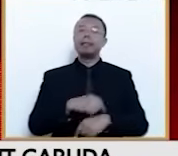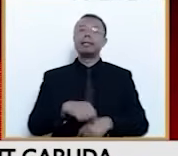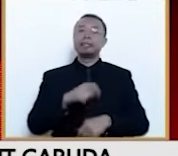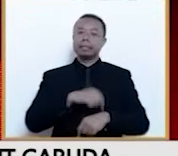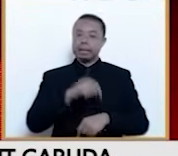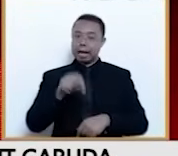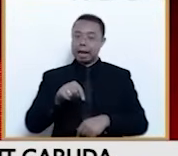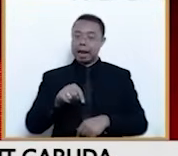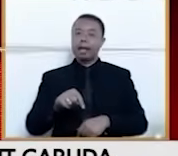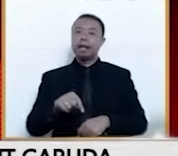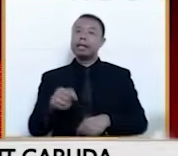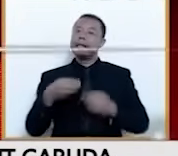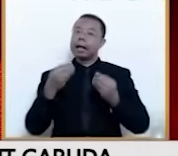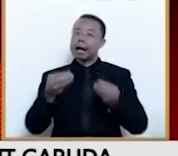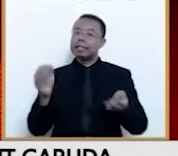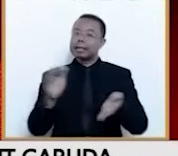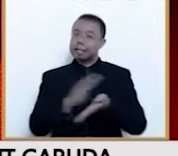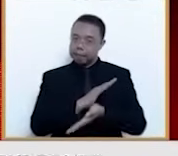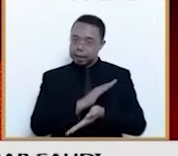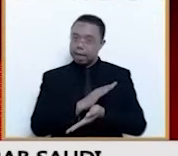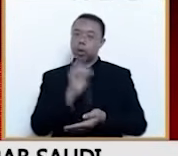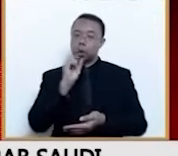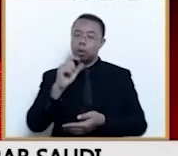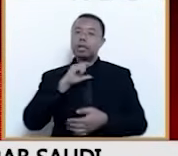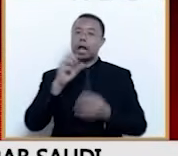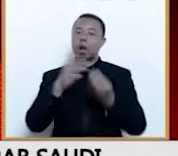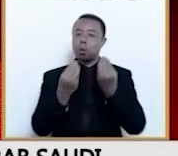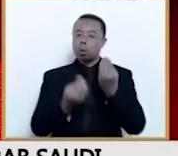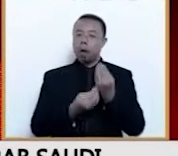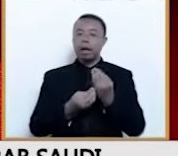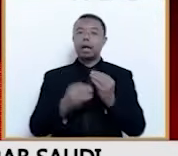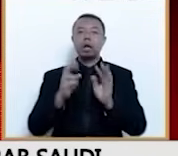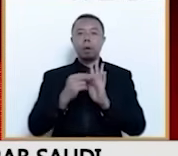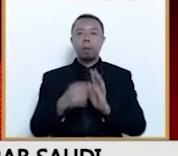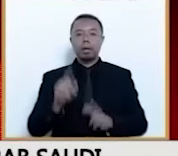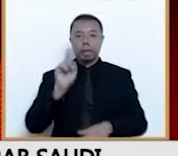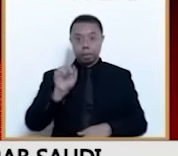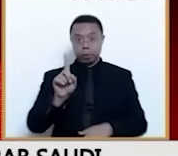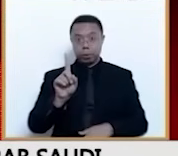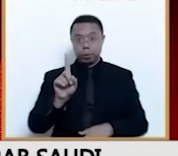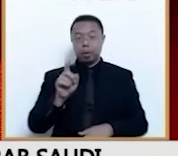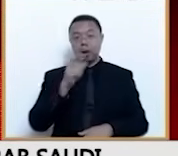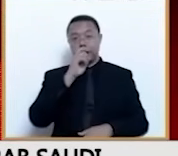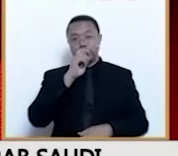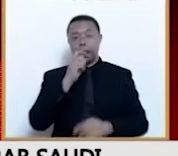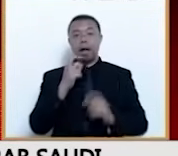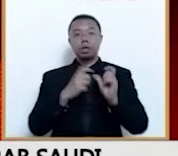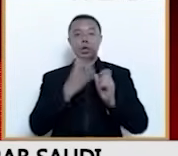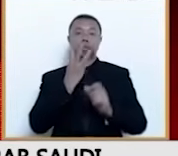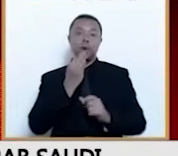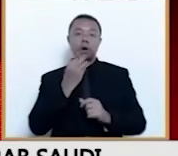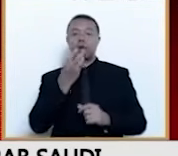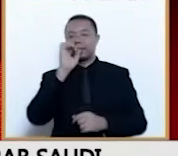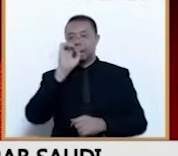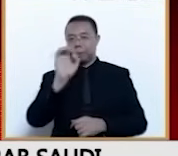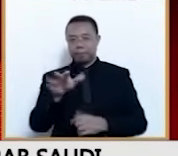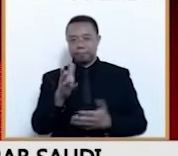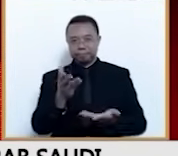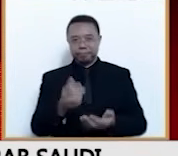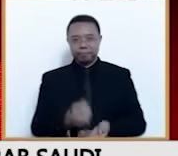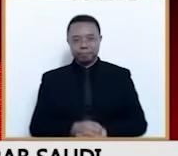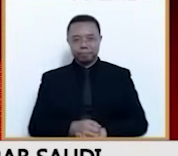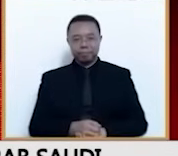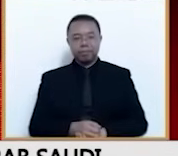ke berikutnya. Kita akan berikan kesempatan juga kepada calon wakil gubernur nomor urut 1, Bapak Suswono, untuk menjawab